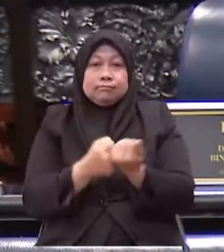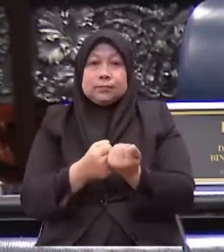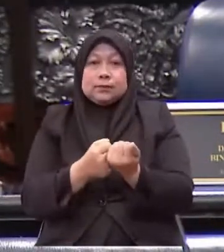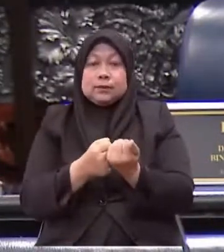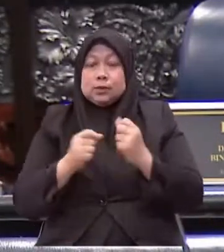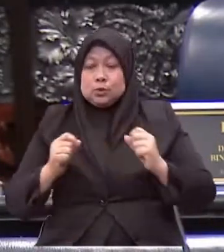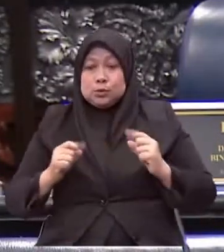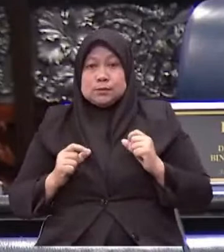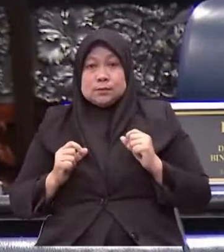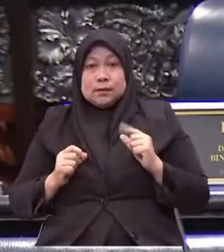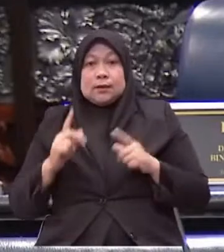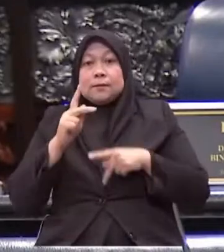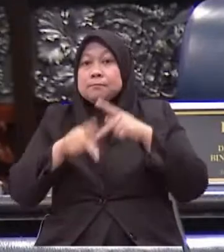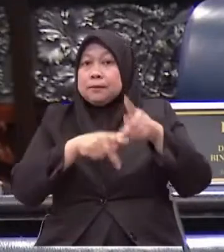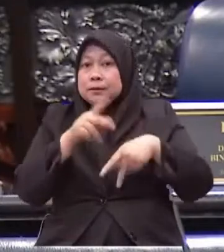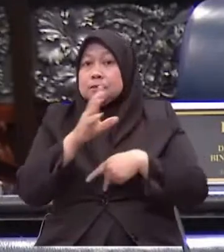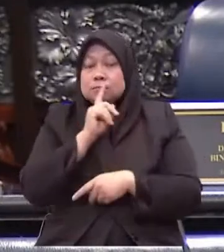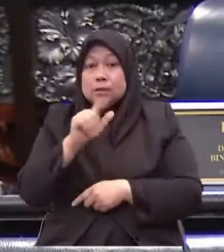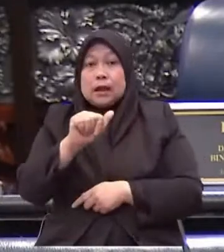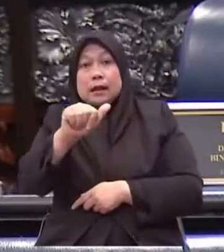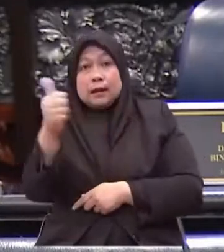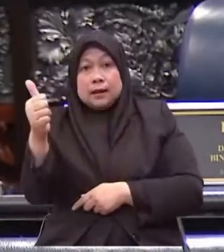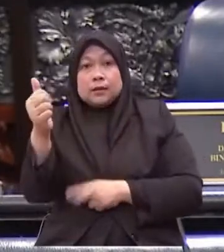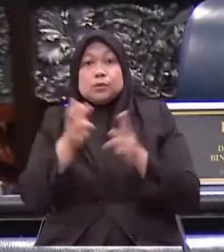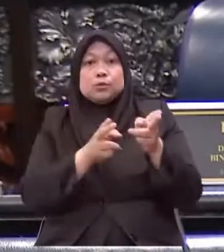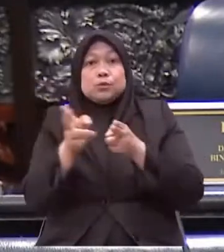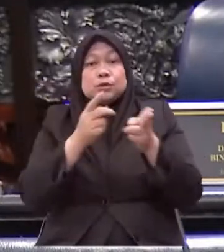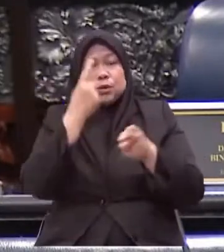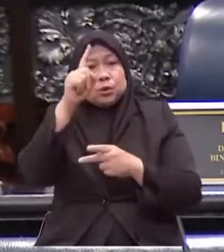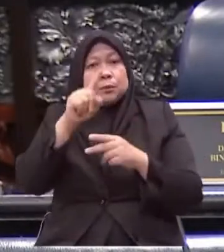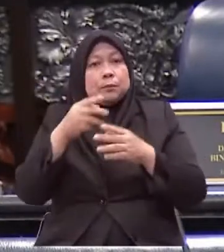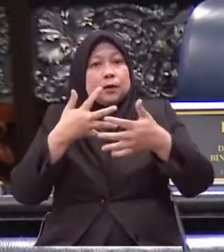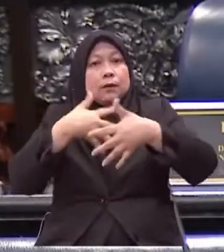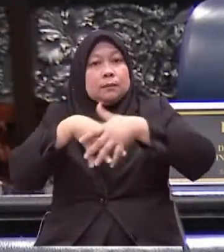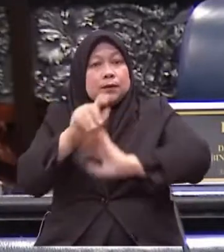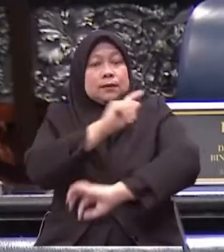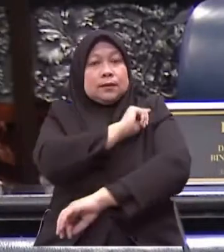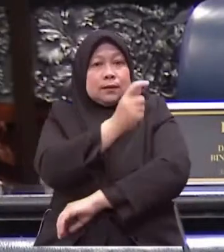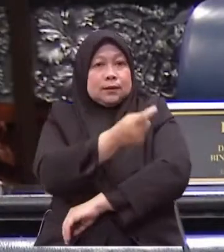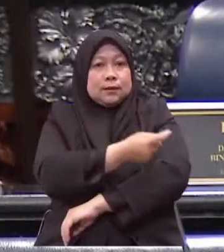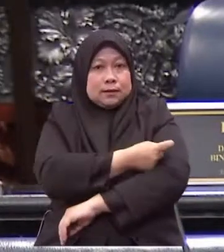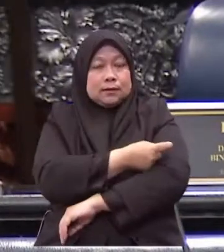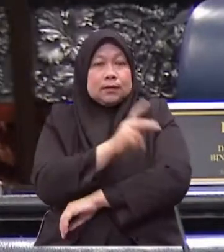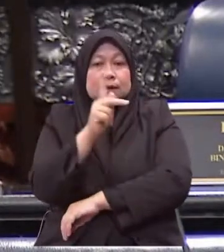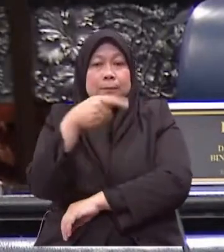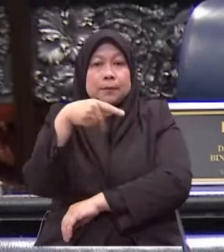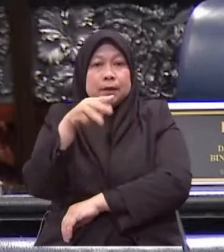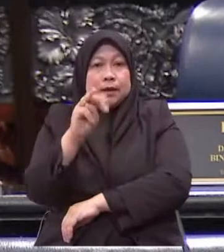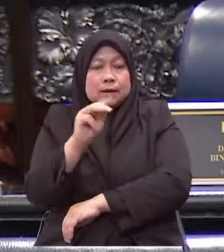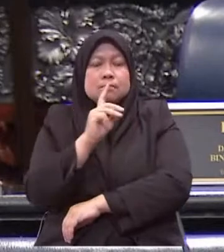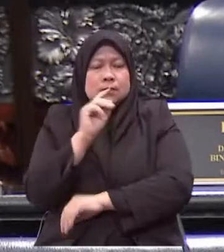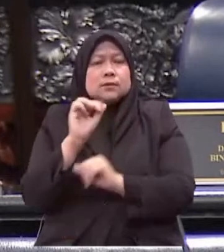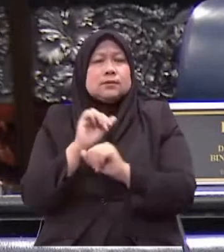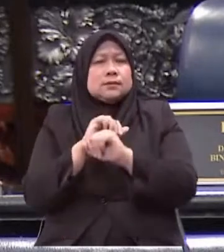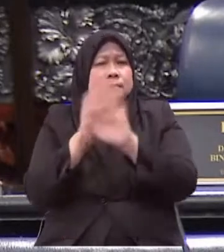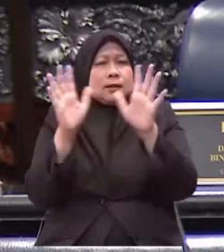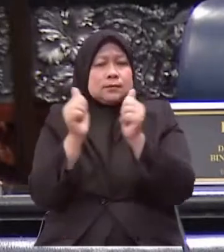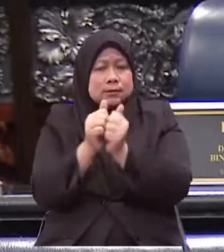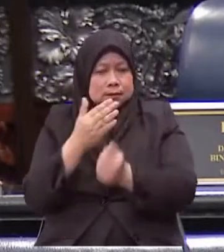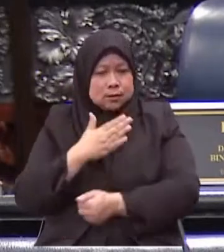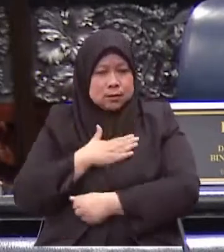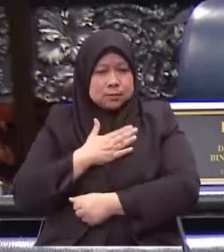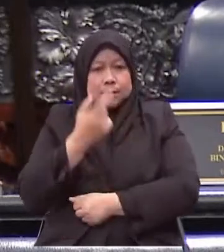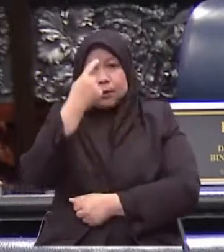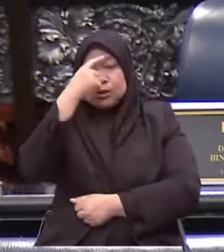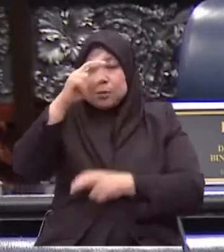swasta dan tertutup antara lain usaha untuk menggembleng tenaga secara menyeluruh oleh jelas dengan komitmen